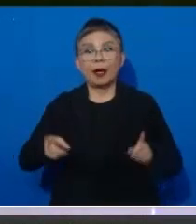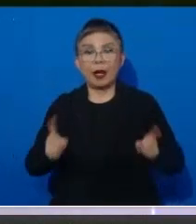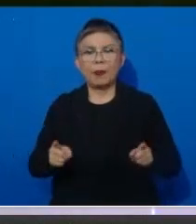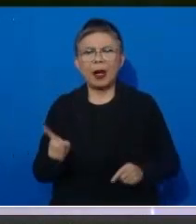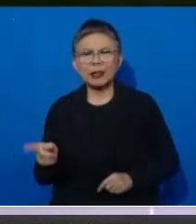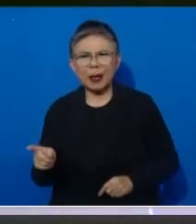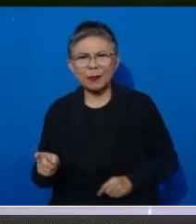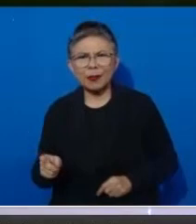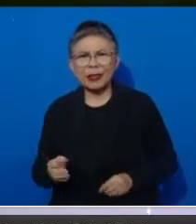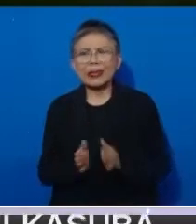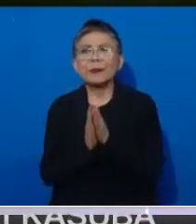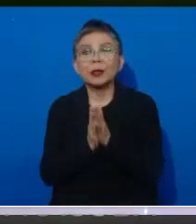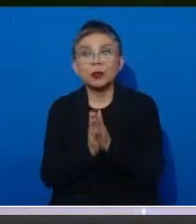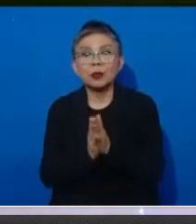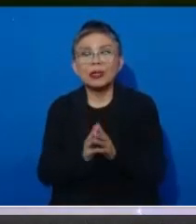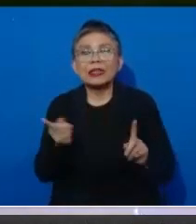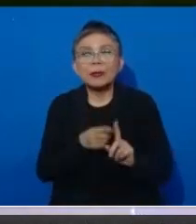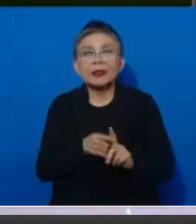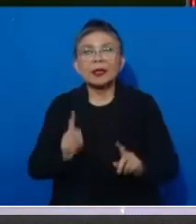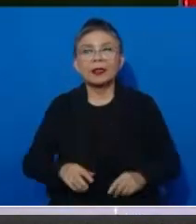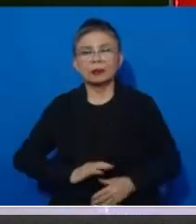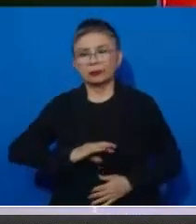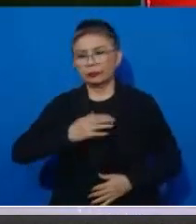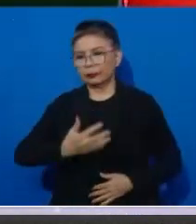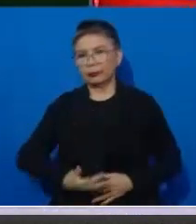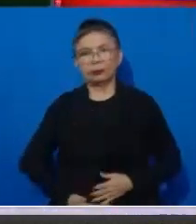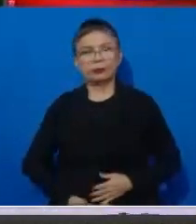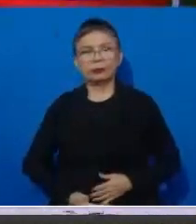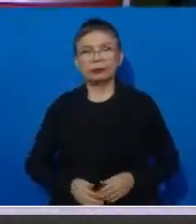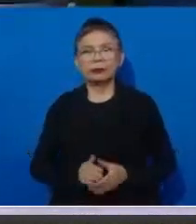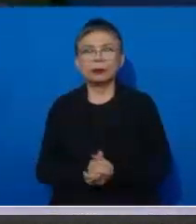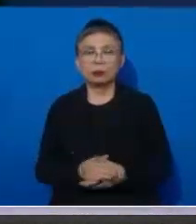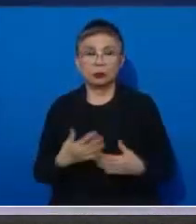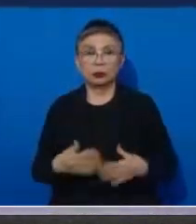Ironinya, mayoritas pemohon terdesak karena sedang dalam kondisi hamil.